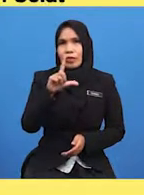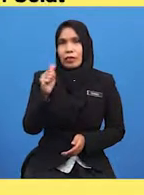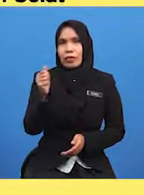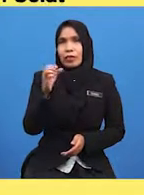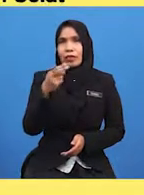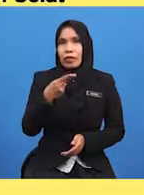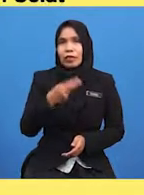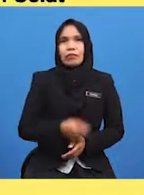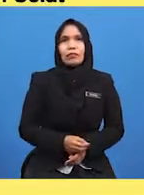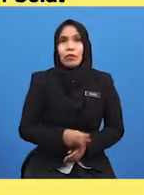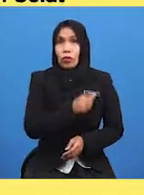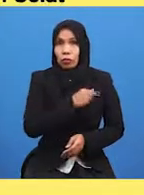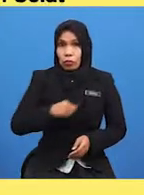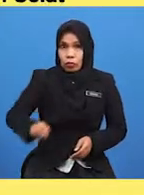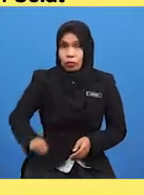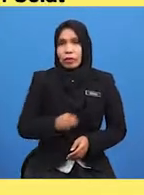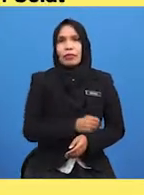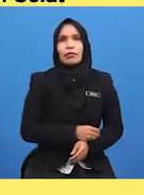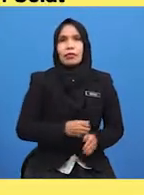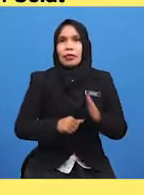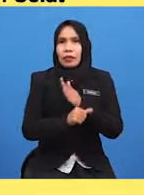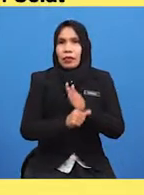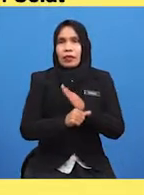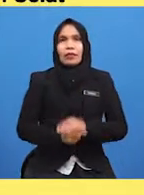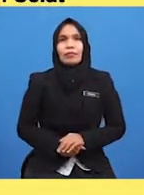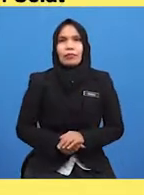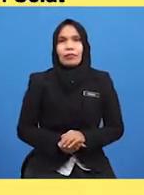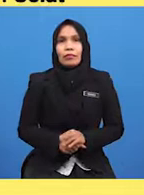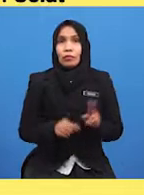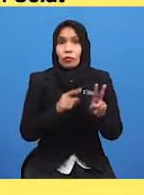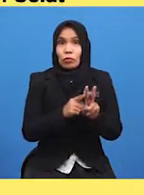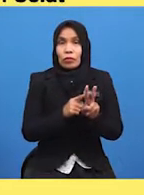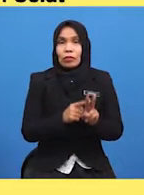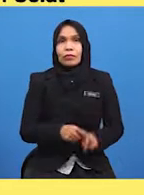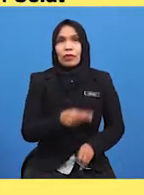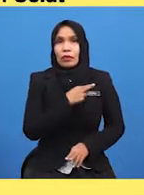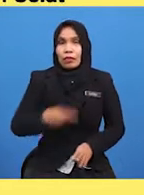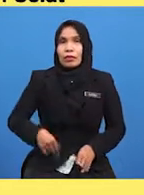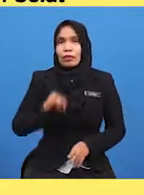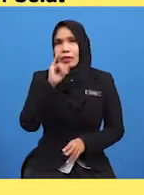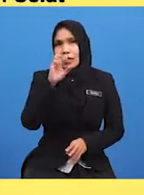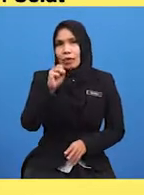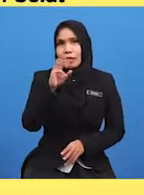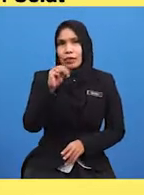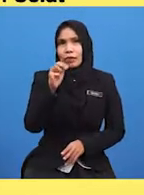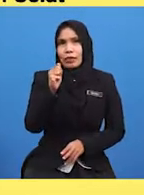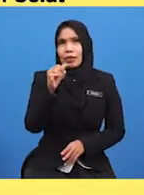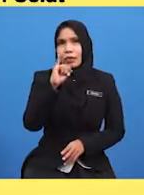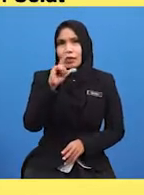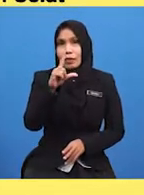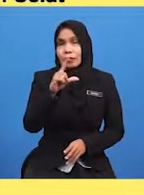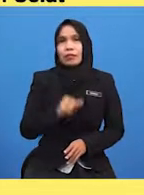Raja Ismail di benar Memakai gelaran Sultan Muda Hai seterusnya Sultan akan menerima seorang